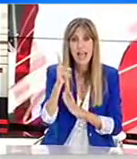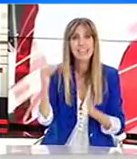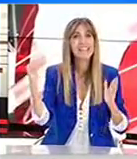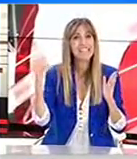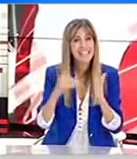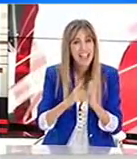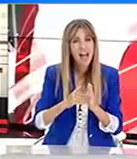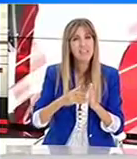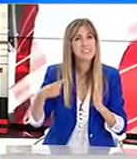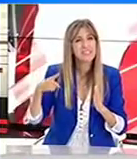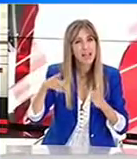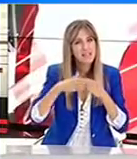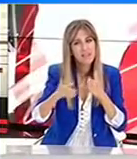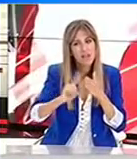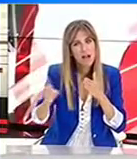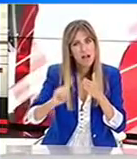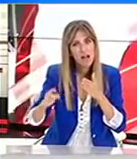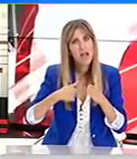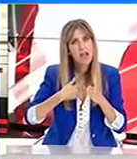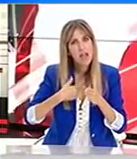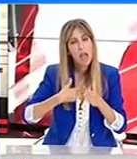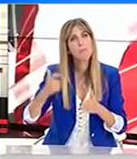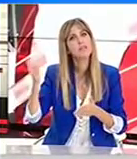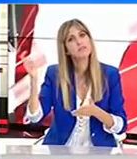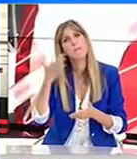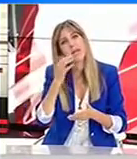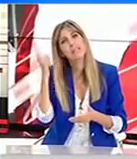επιχορηγηθεί με βάση το μεταφορικό ισοδύναμο.